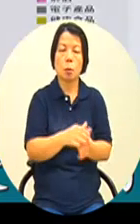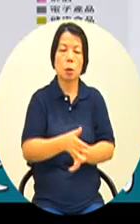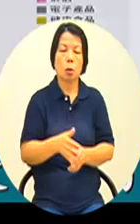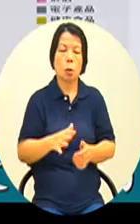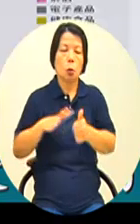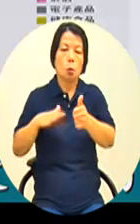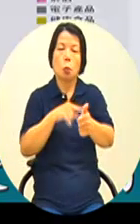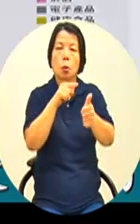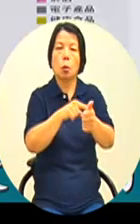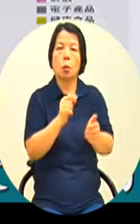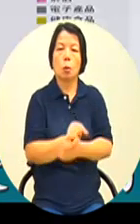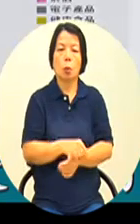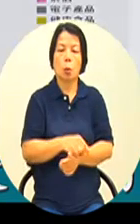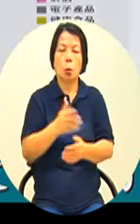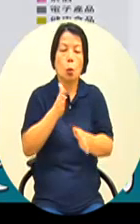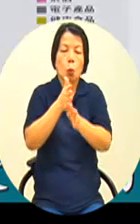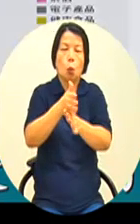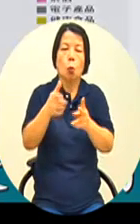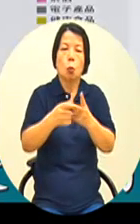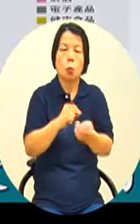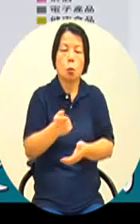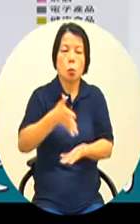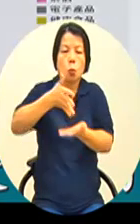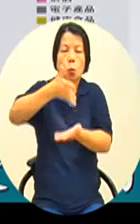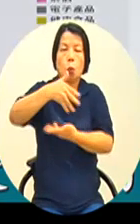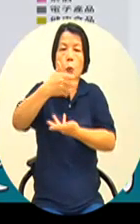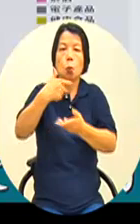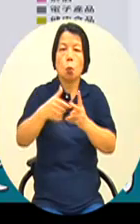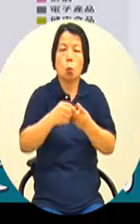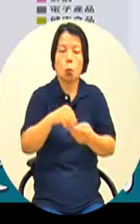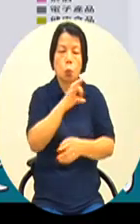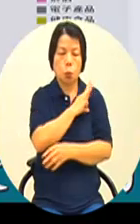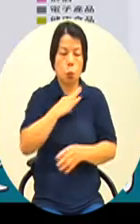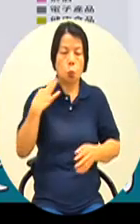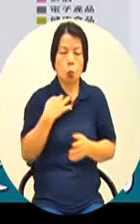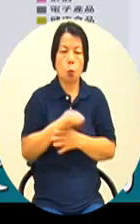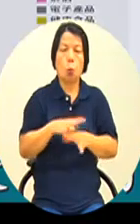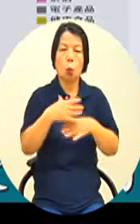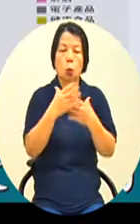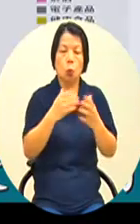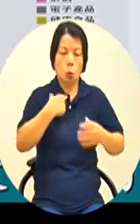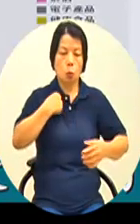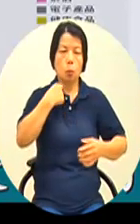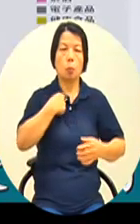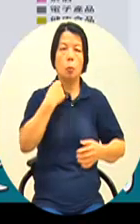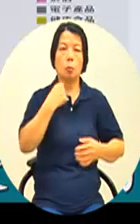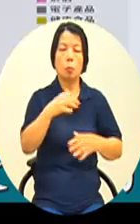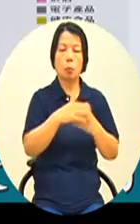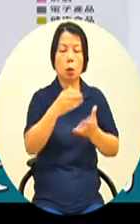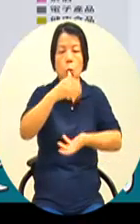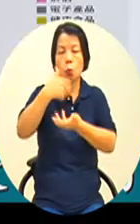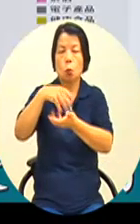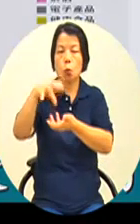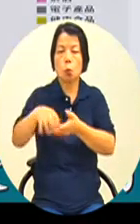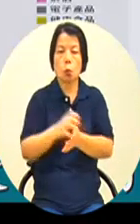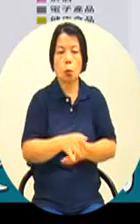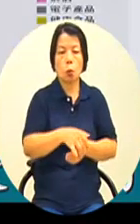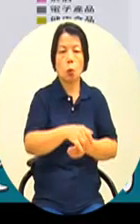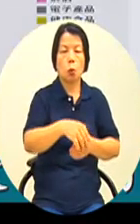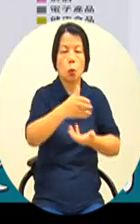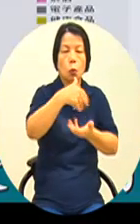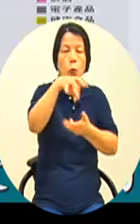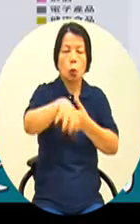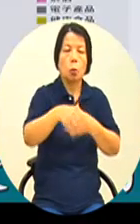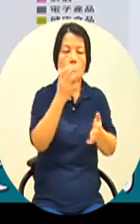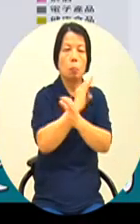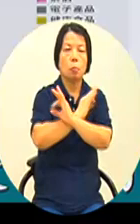览车、饭店、购物、珠宝、服饰、手工艺、农产、饮食、餐厅、夜市。